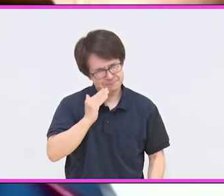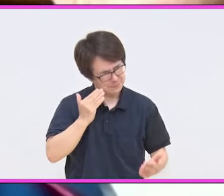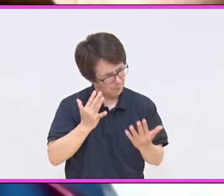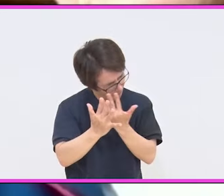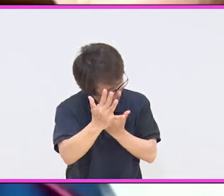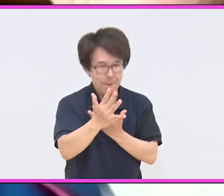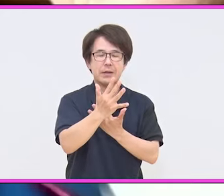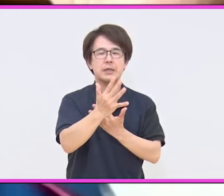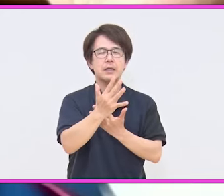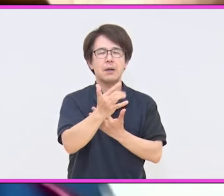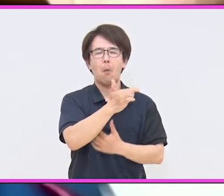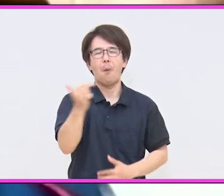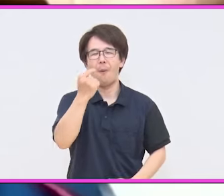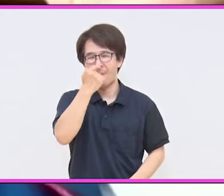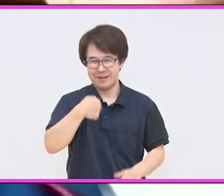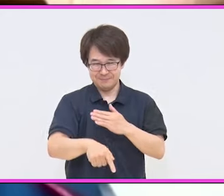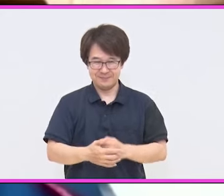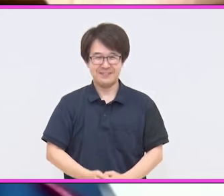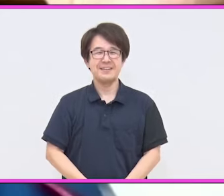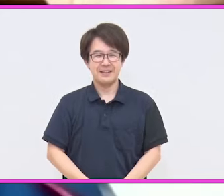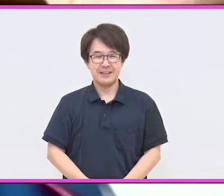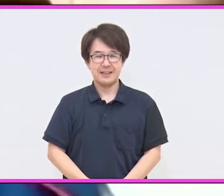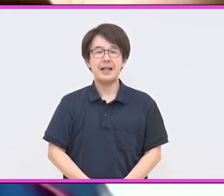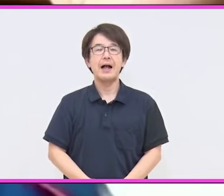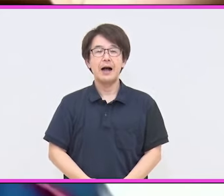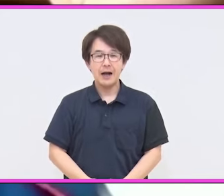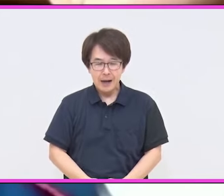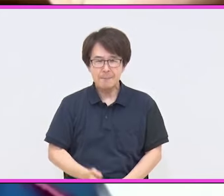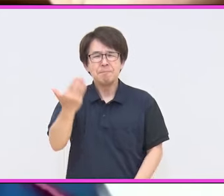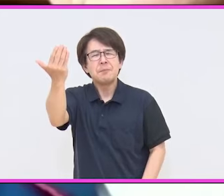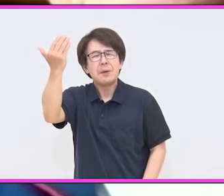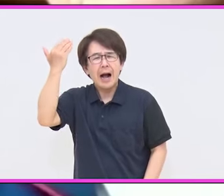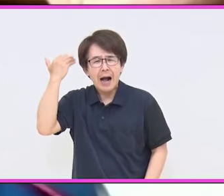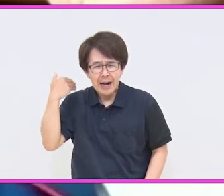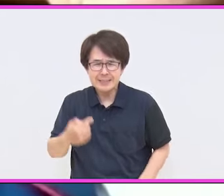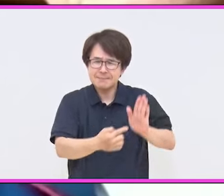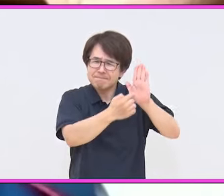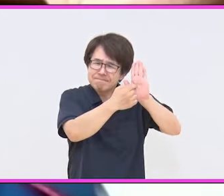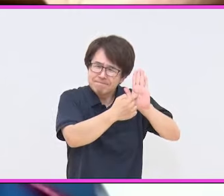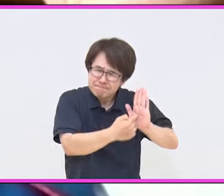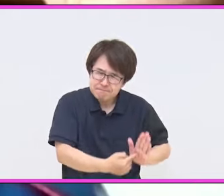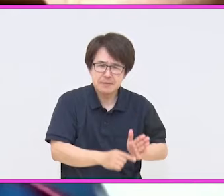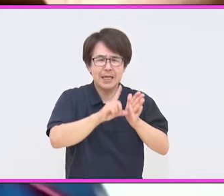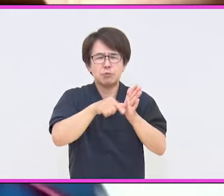その黎明期から携わっていらっしゃいますから、感慨深いものあるでしょうね。